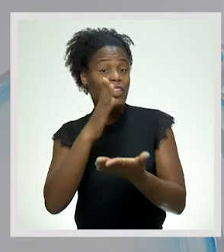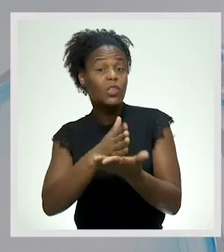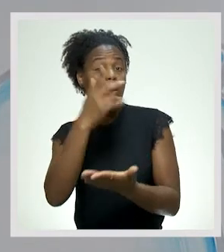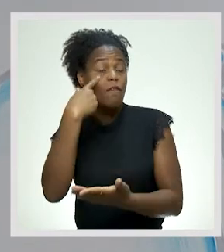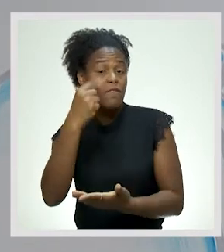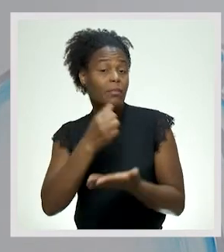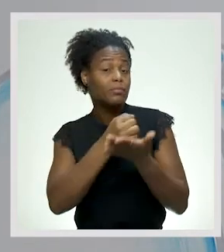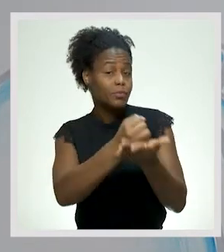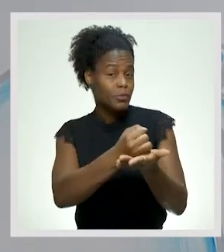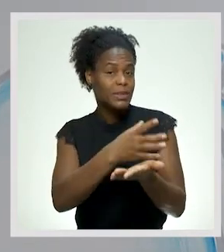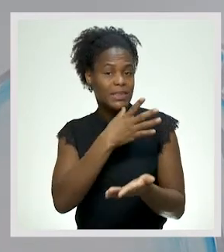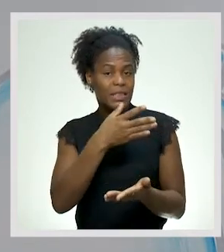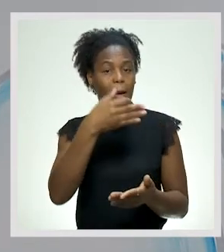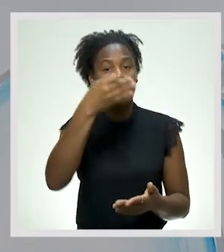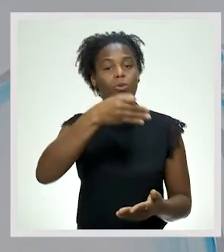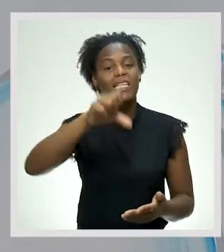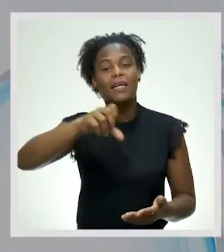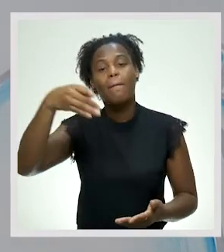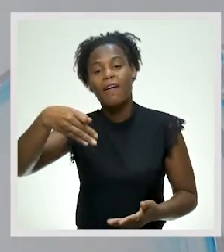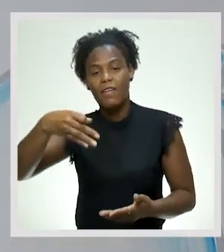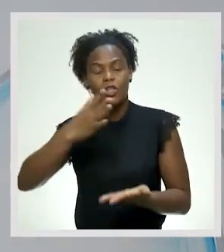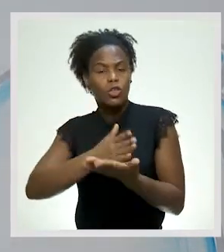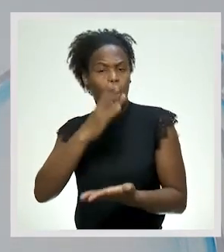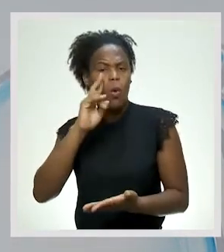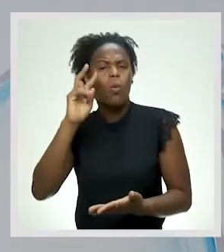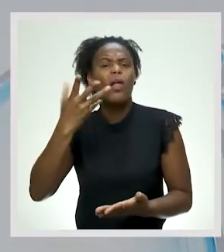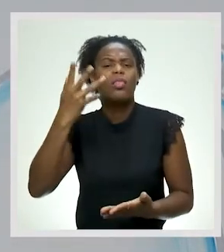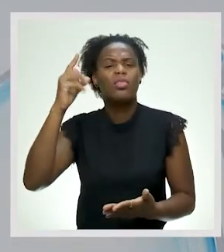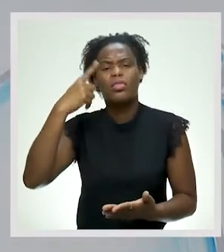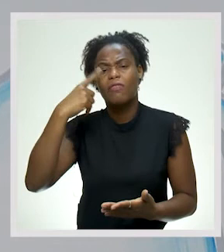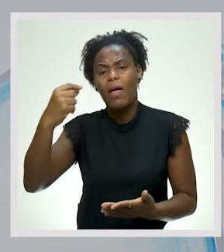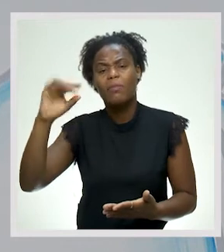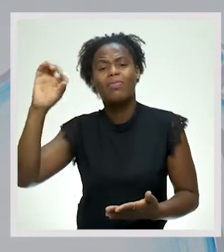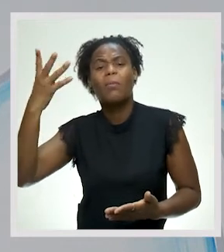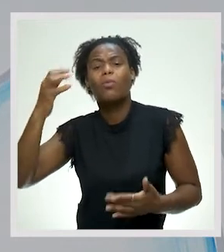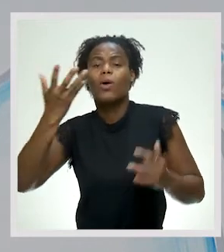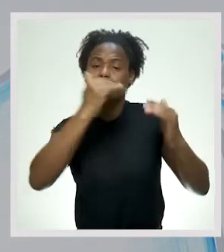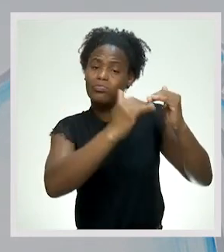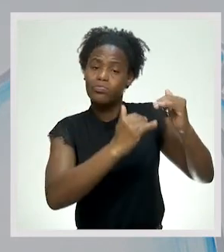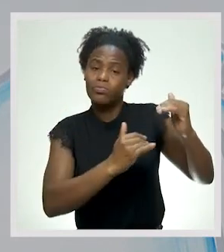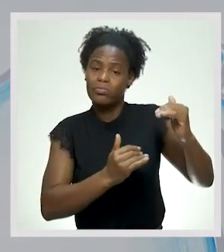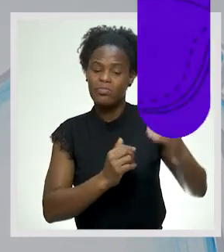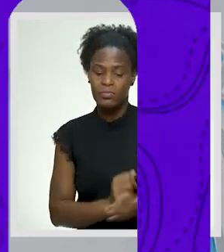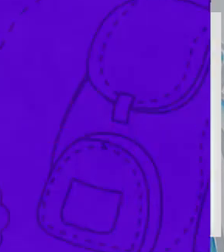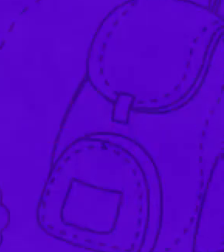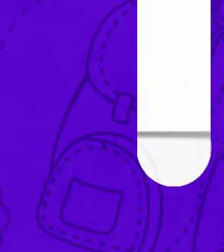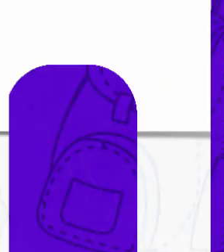auxiliaires concernant le plus que parfait. À quel temps sont-ils conjugués?